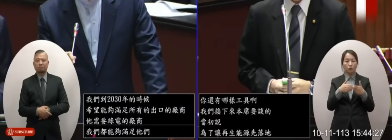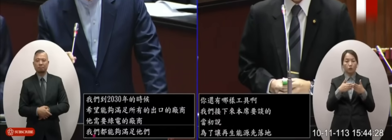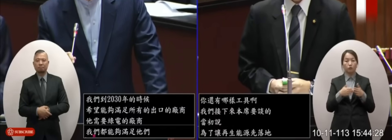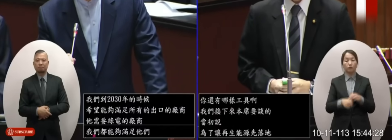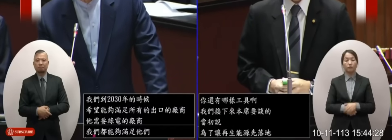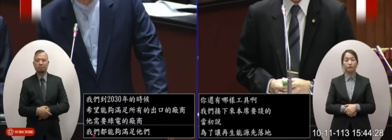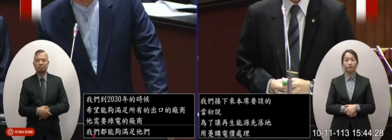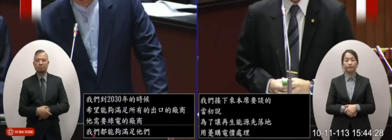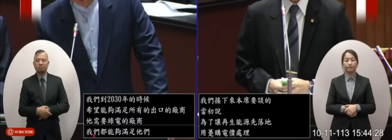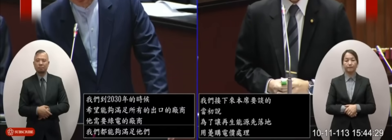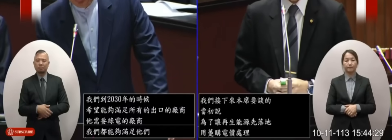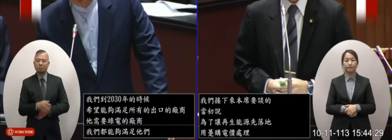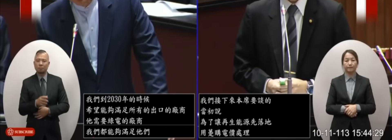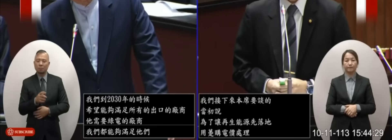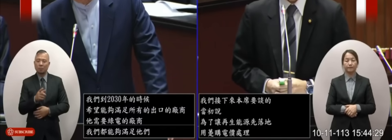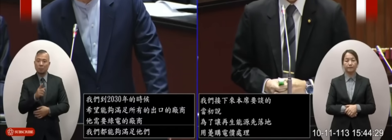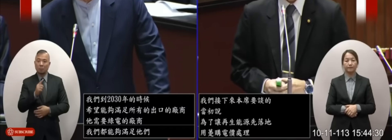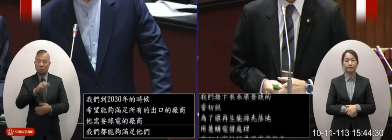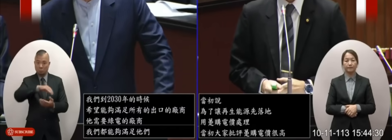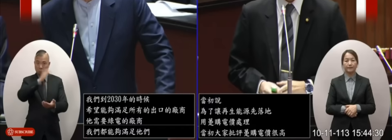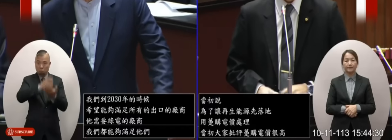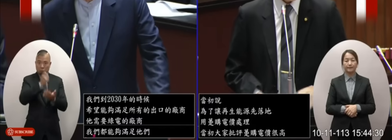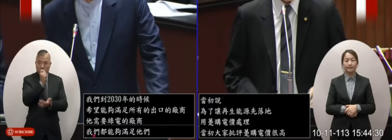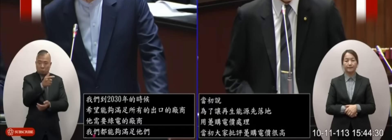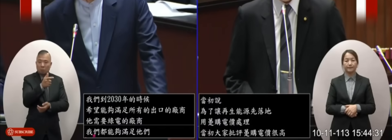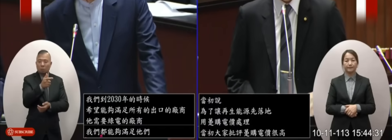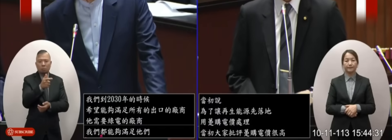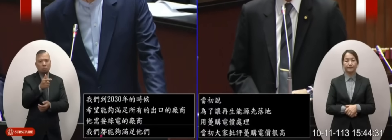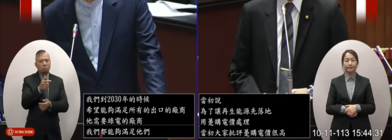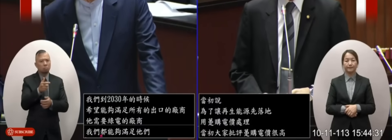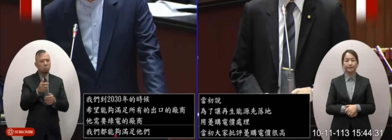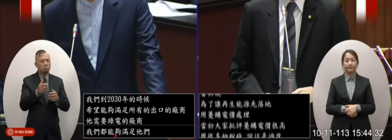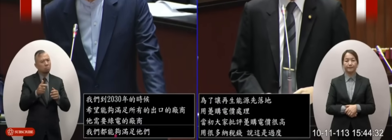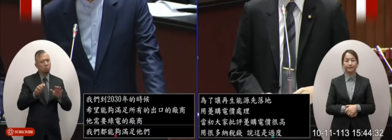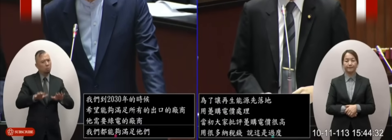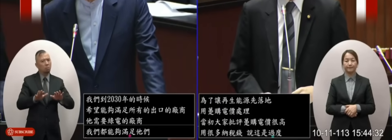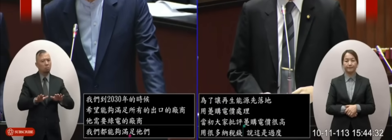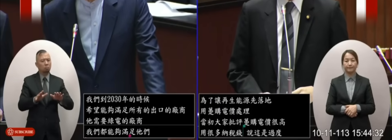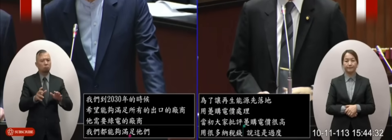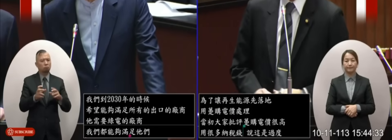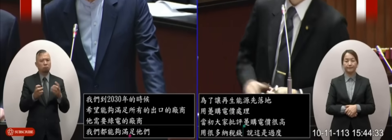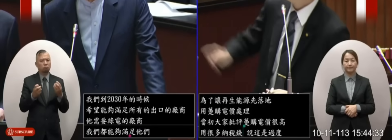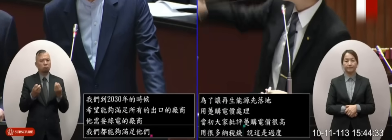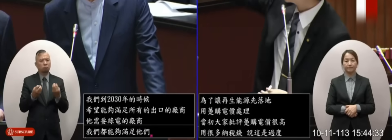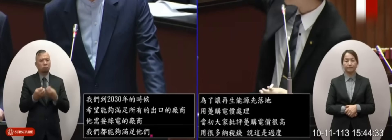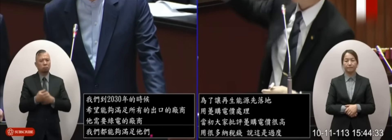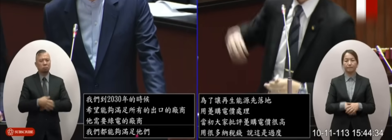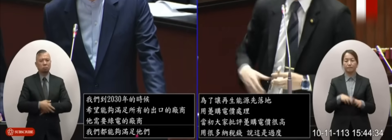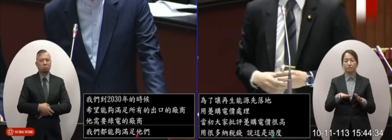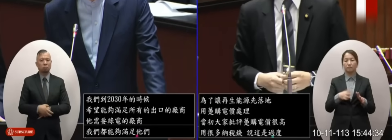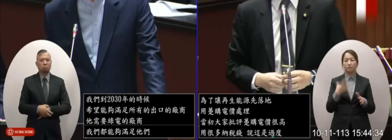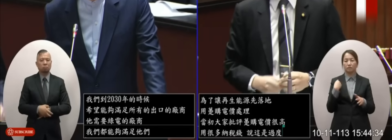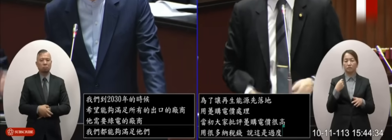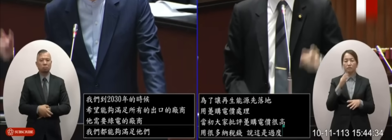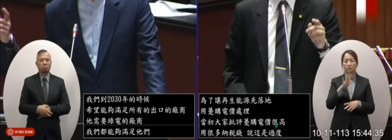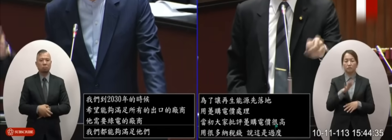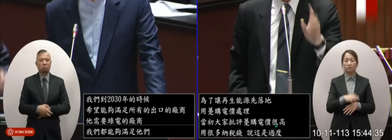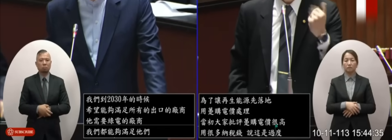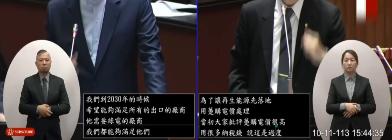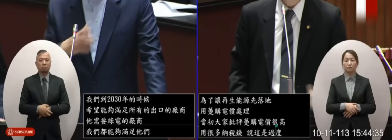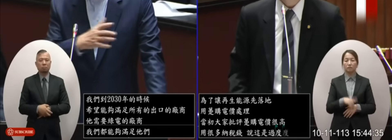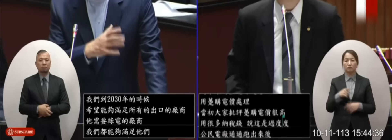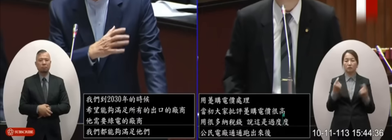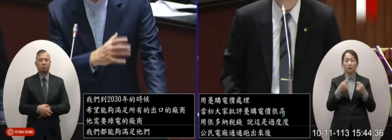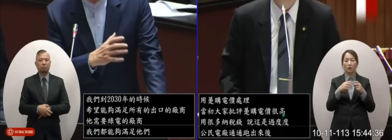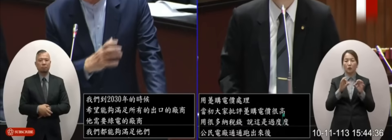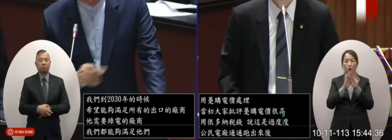准购现在没有不存在的， 怎么会没有存在？ 但现在还是 你的